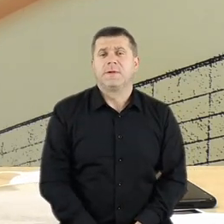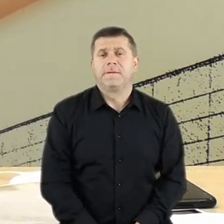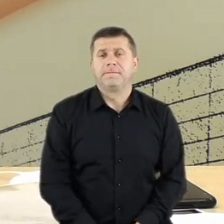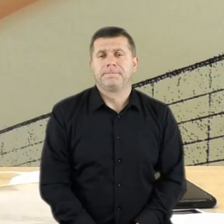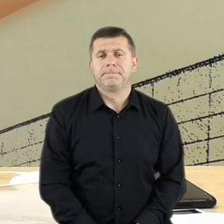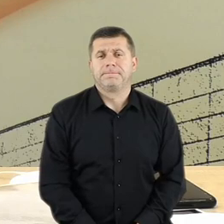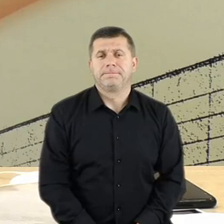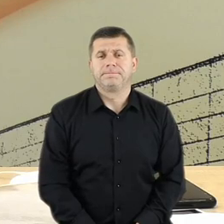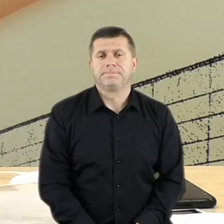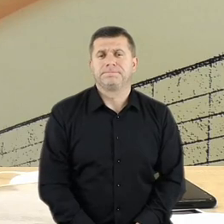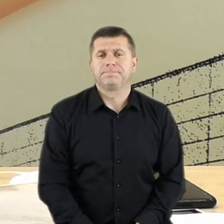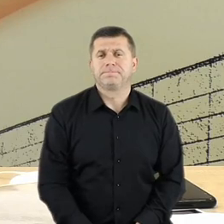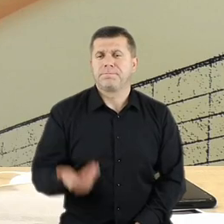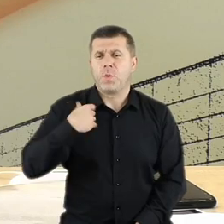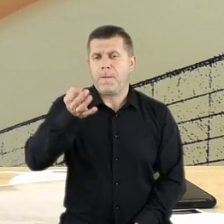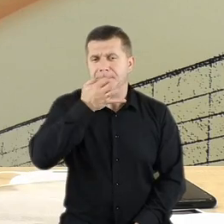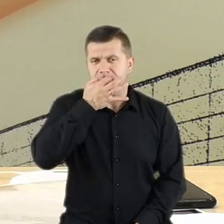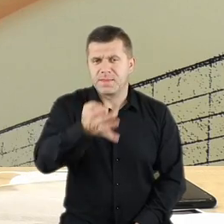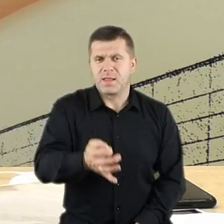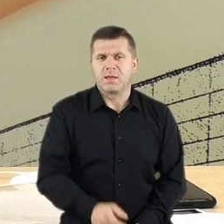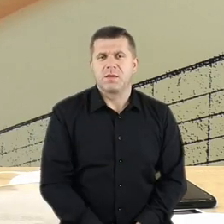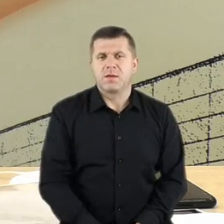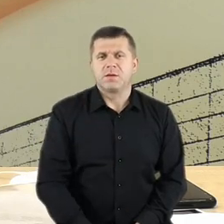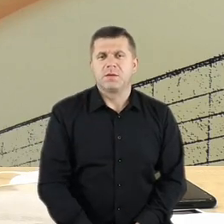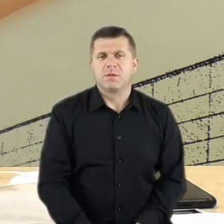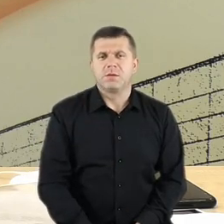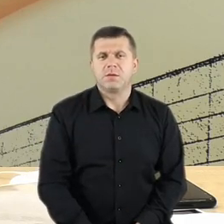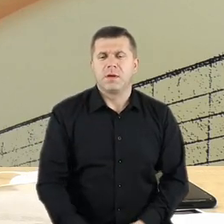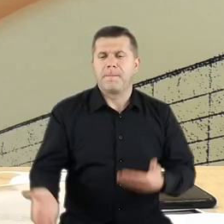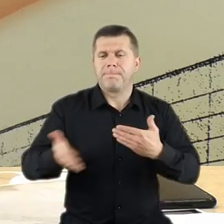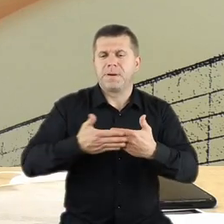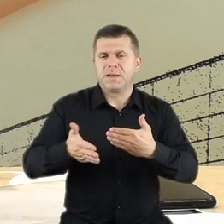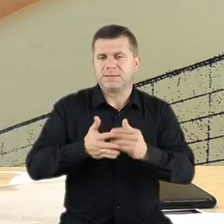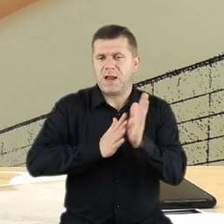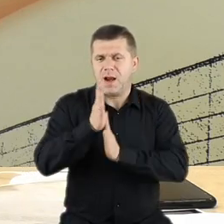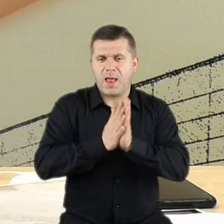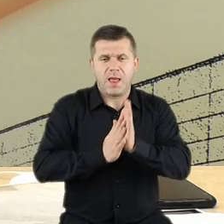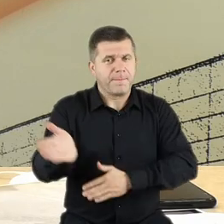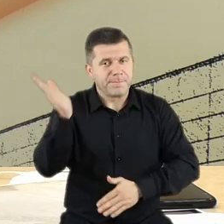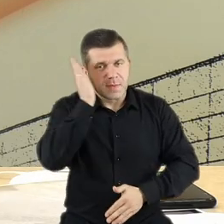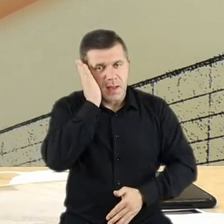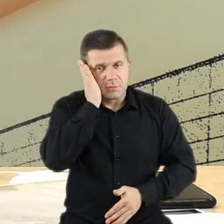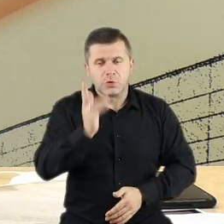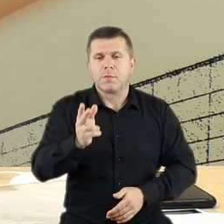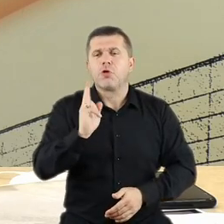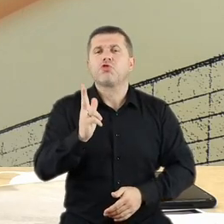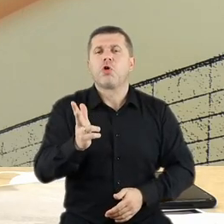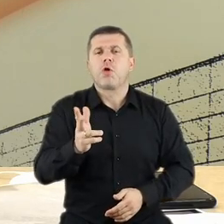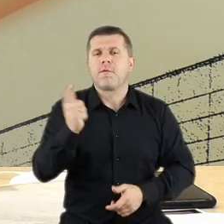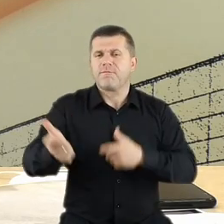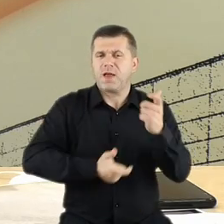znamy było takie pytanie No dobrze to czujesz w pobliżu lasu mieszkał Podaj kto